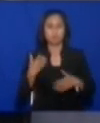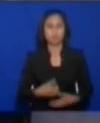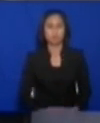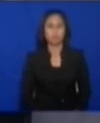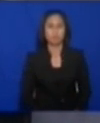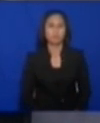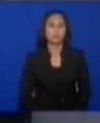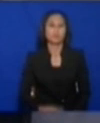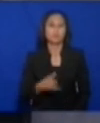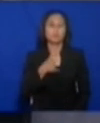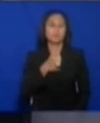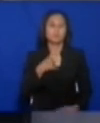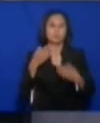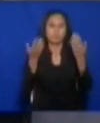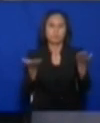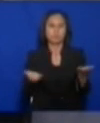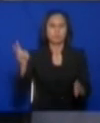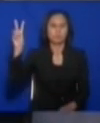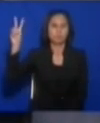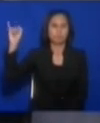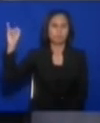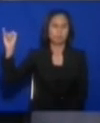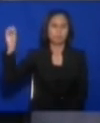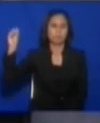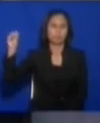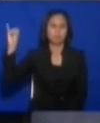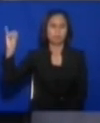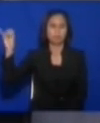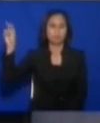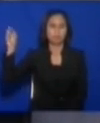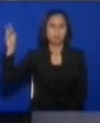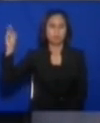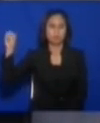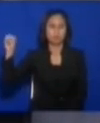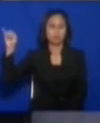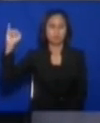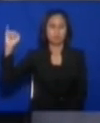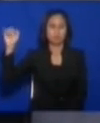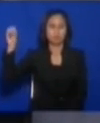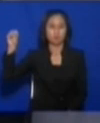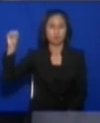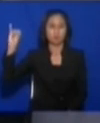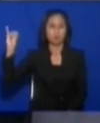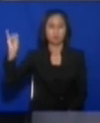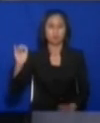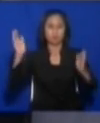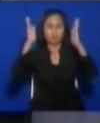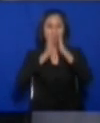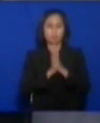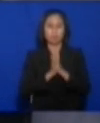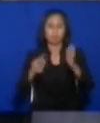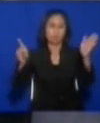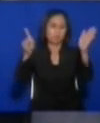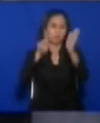Hai saya sampaikan visi-misi dari calon perseorangan calon perseorangan hadir dari